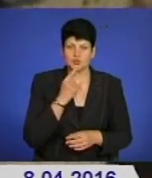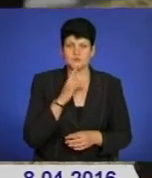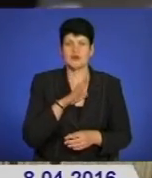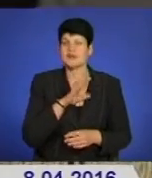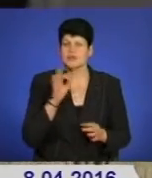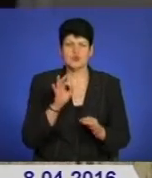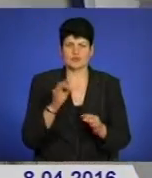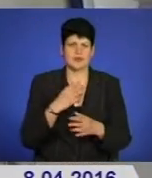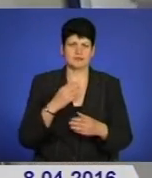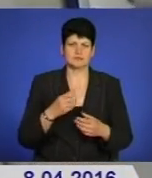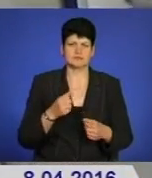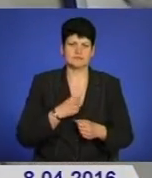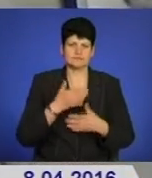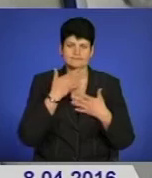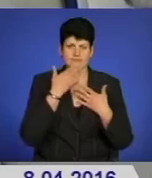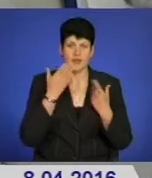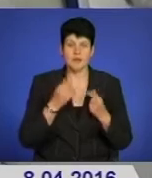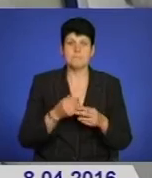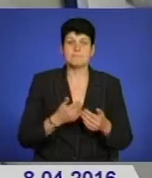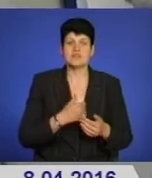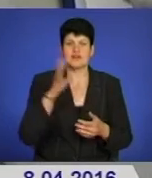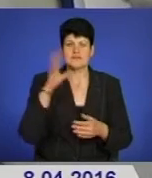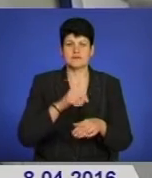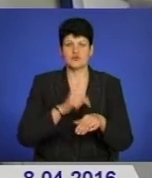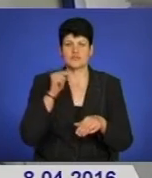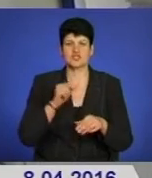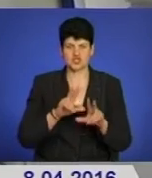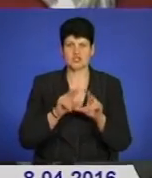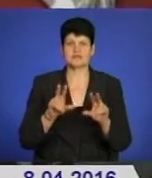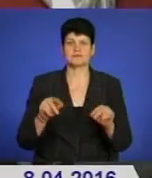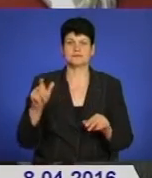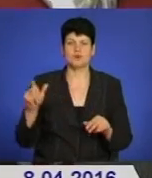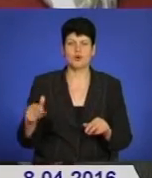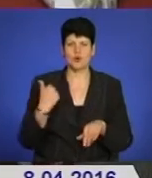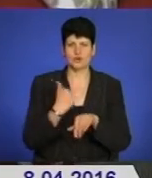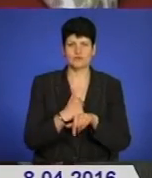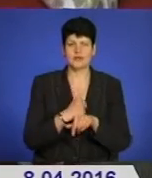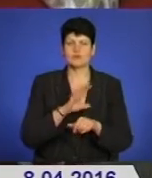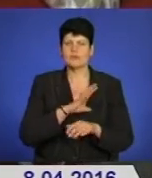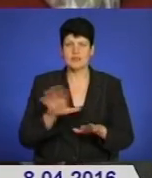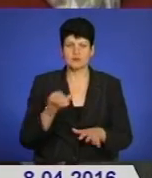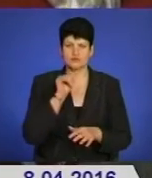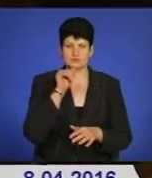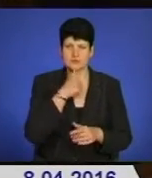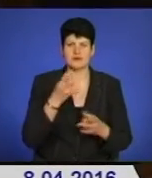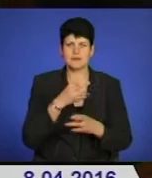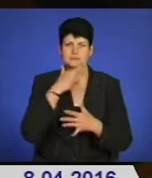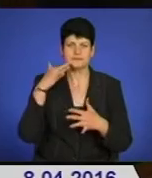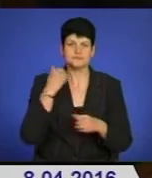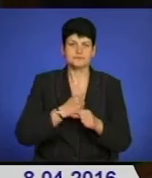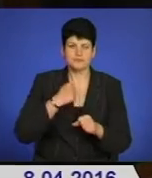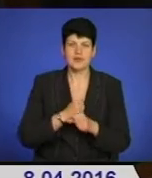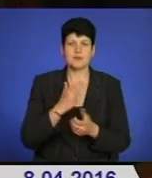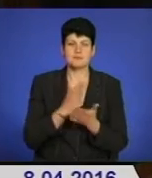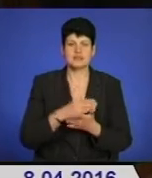що не шкодує. Бажаю усім почуватися по-справжньому щасливими. Головне – побороти лінощі і працювати. Мати велику віру